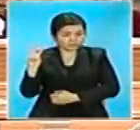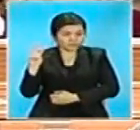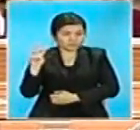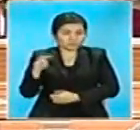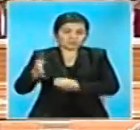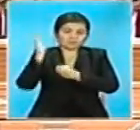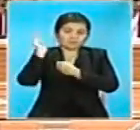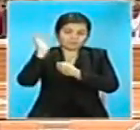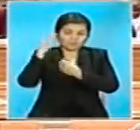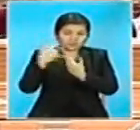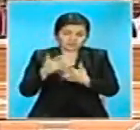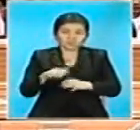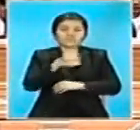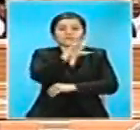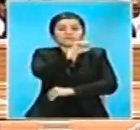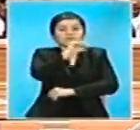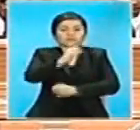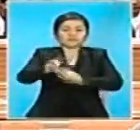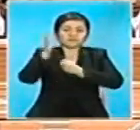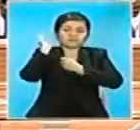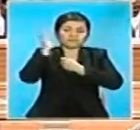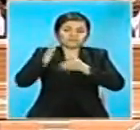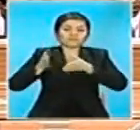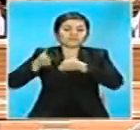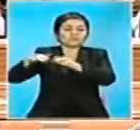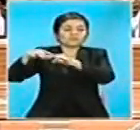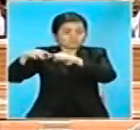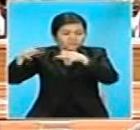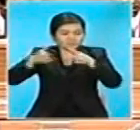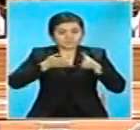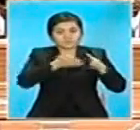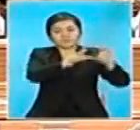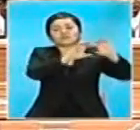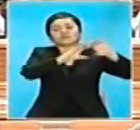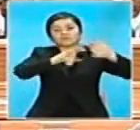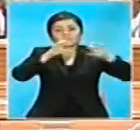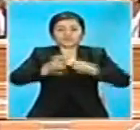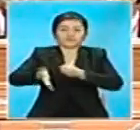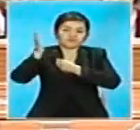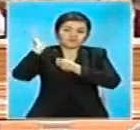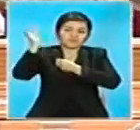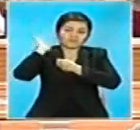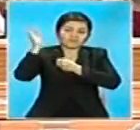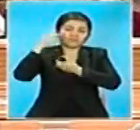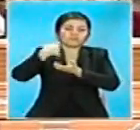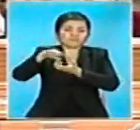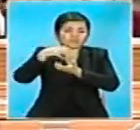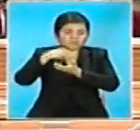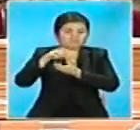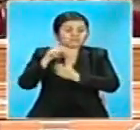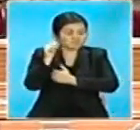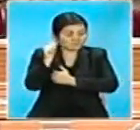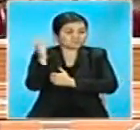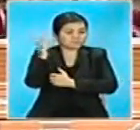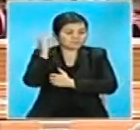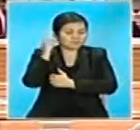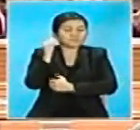ท่านสมาชิกสภาผู้แทนราษฎรทั้งฝ่ายค้านแล้วก็ฝ่ายรัฐบาลก็ดีผมเชื่อว่า